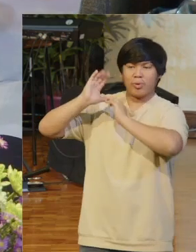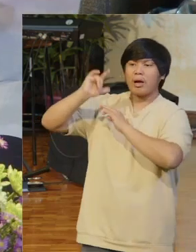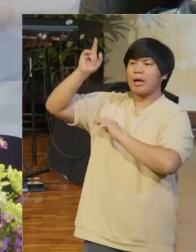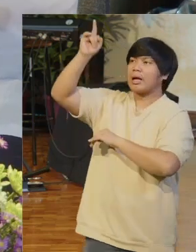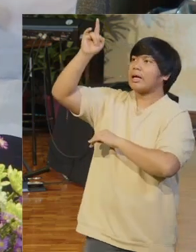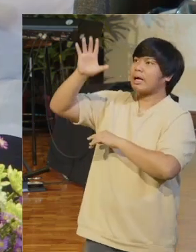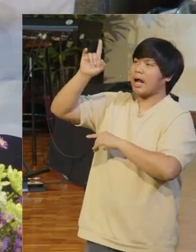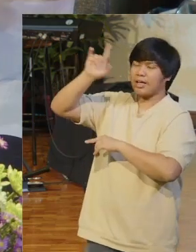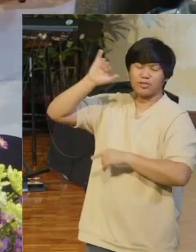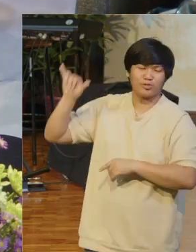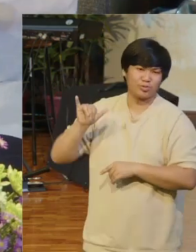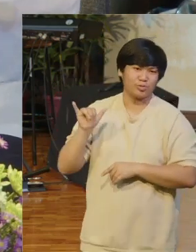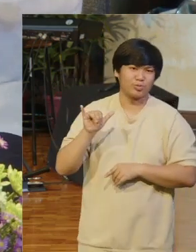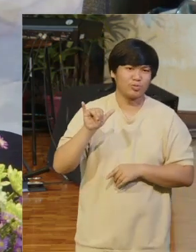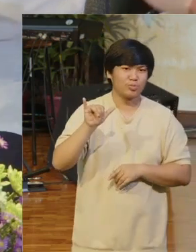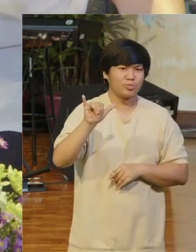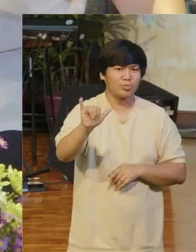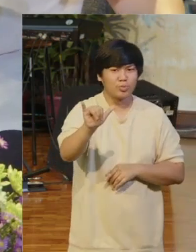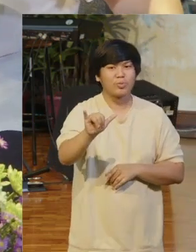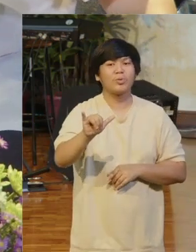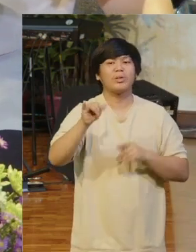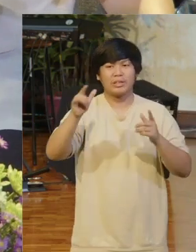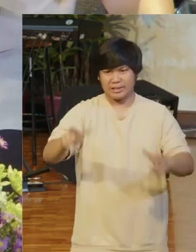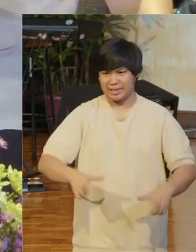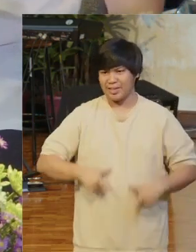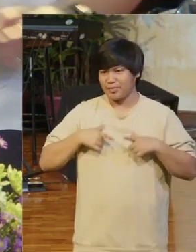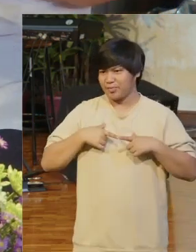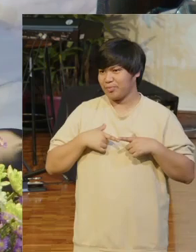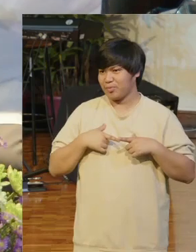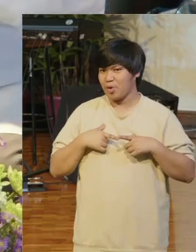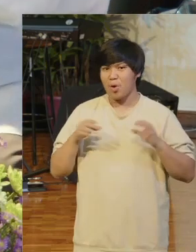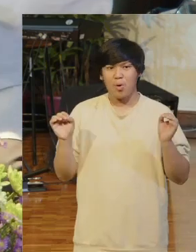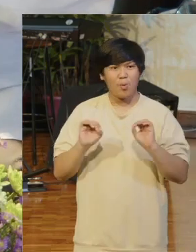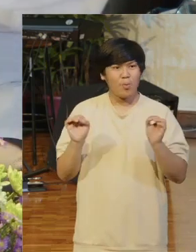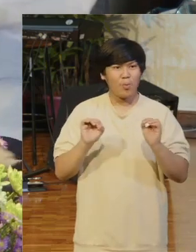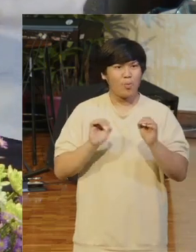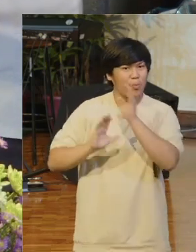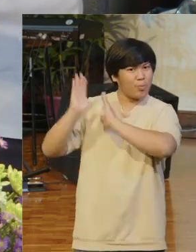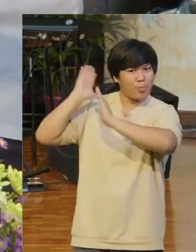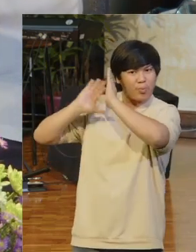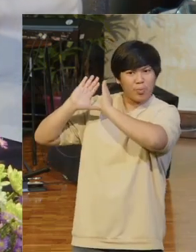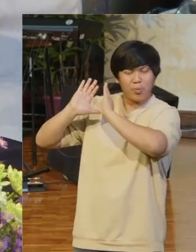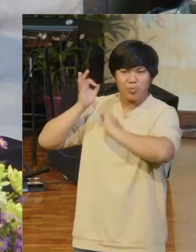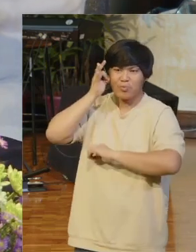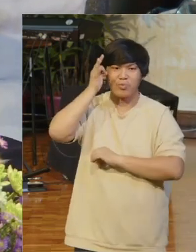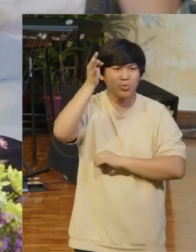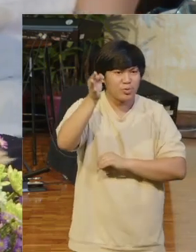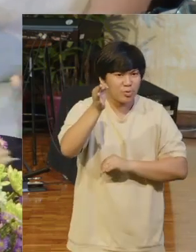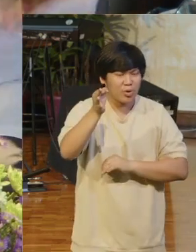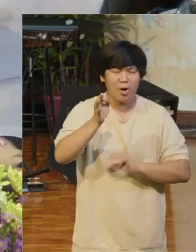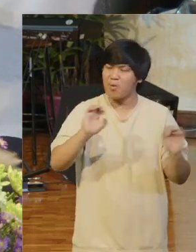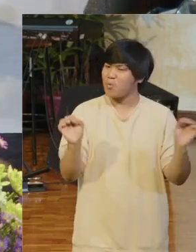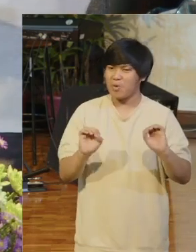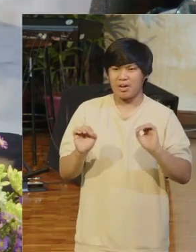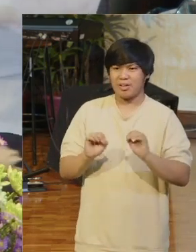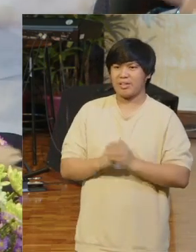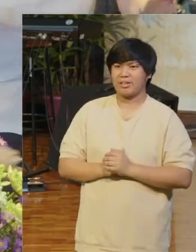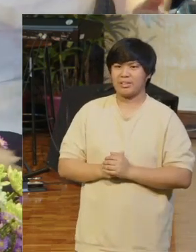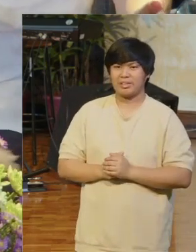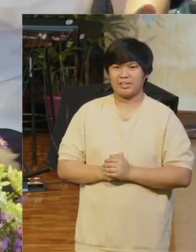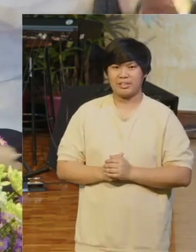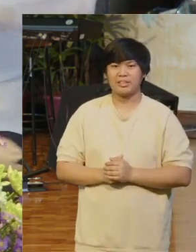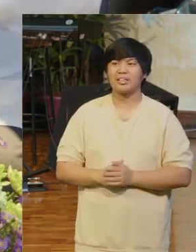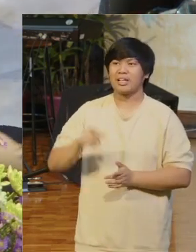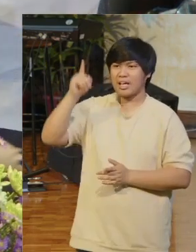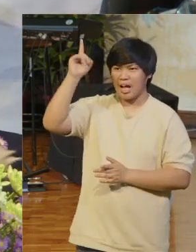an ever-present present. Wala siyang past, future. Meron lang siya